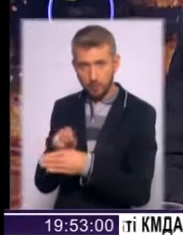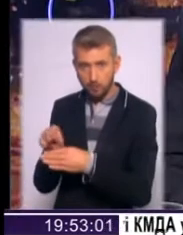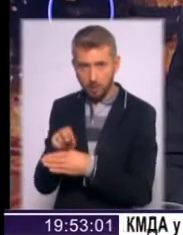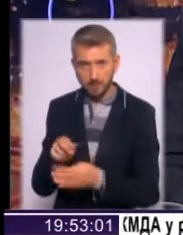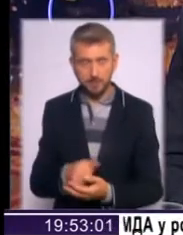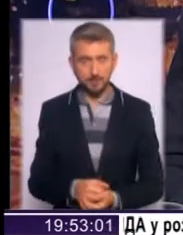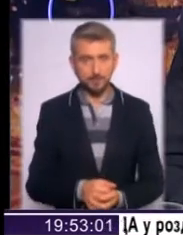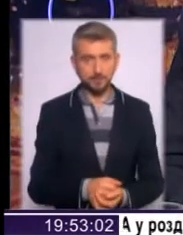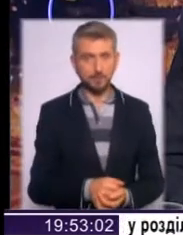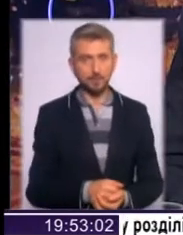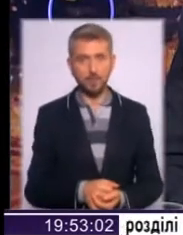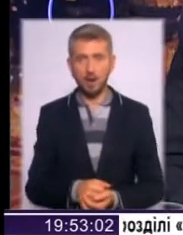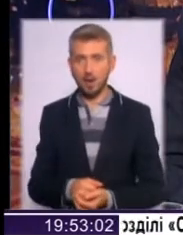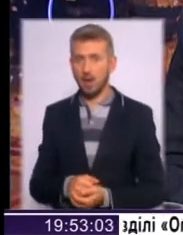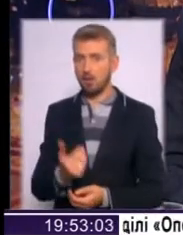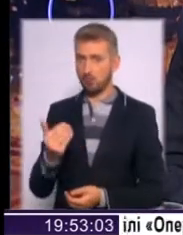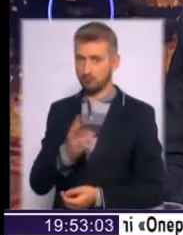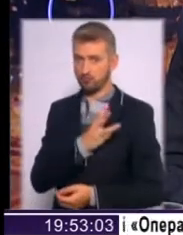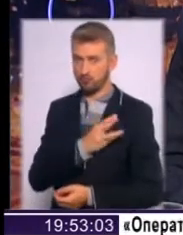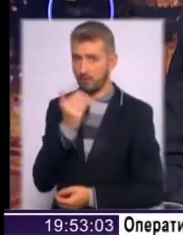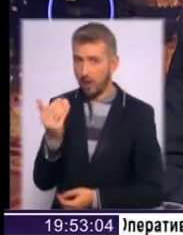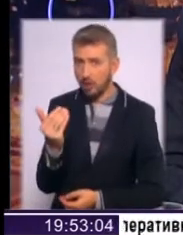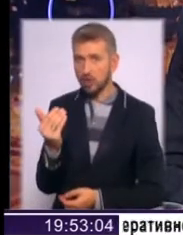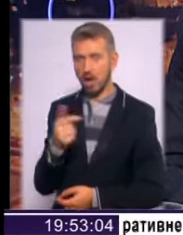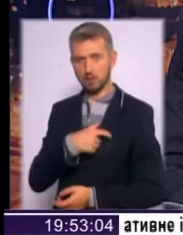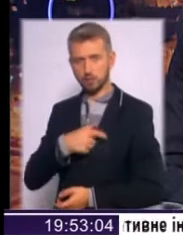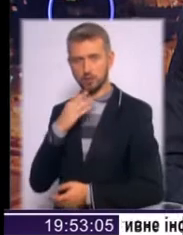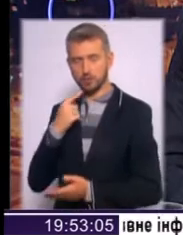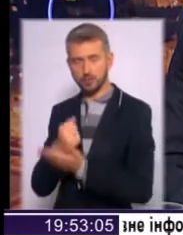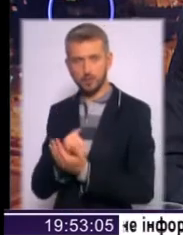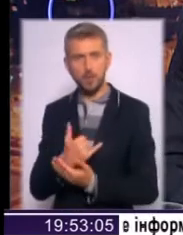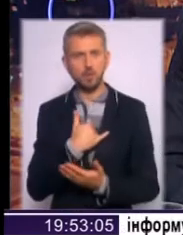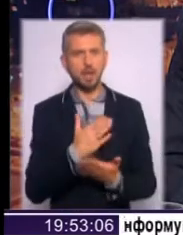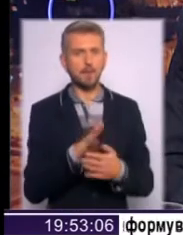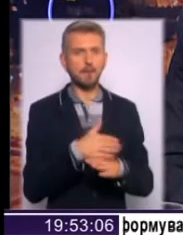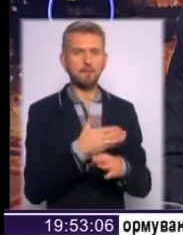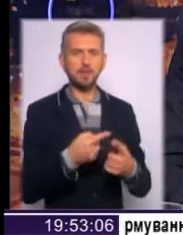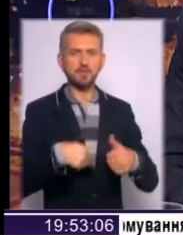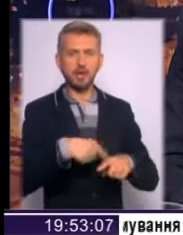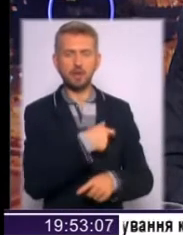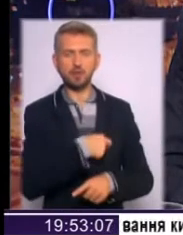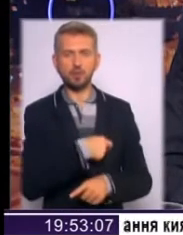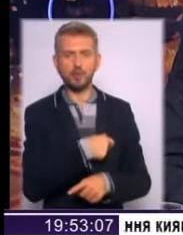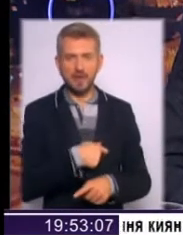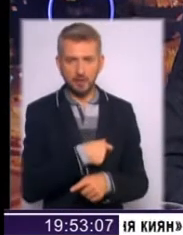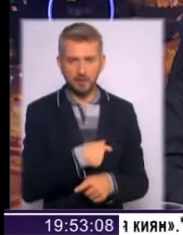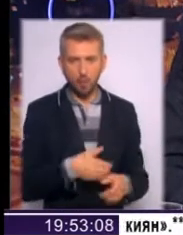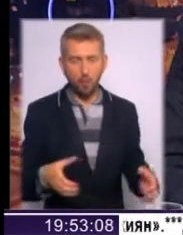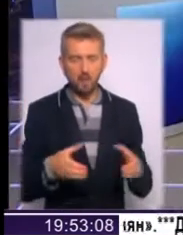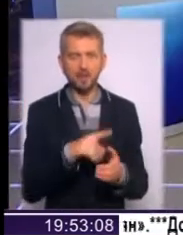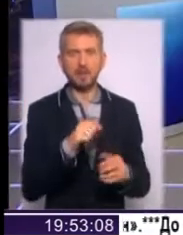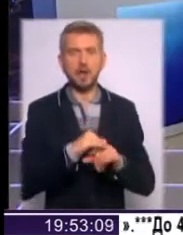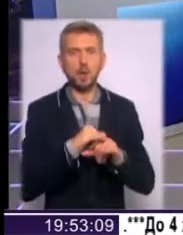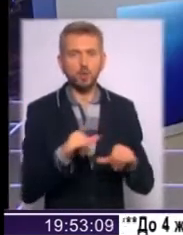З подачі Асоціації міст, але... Ну, вони там мають це робити. В нас діє міжфракційне депутатське об'єднання за розвиток місцевого самоврядування. Це